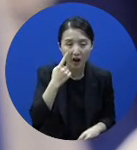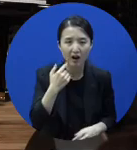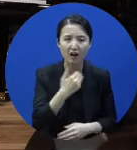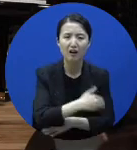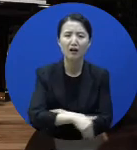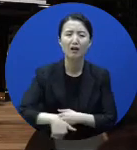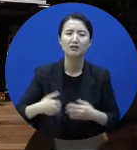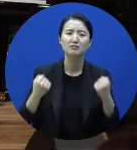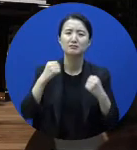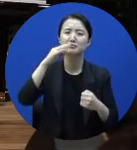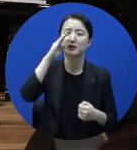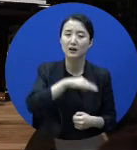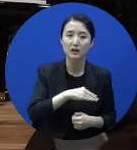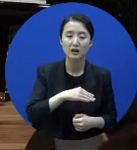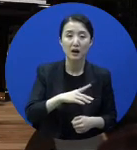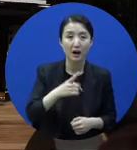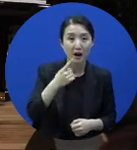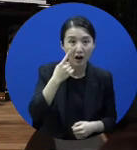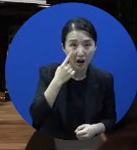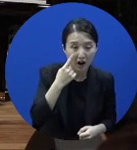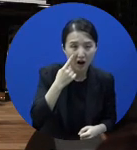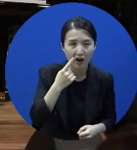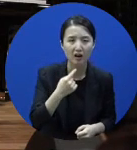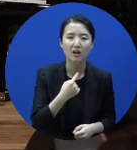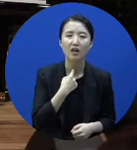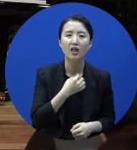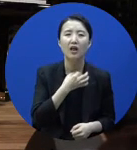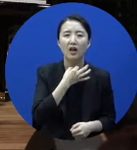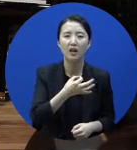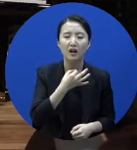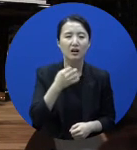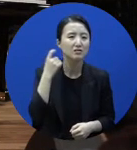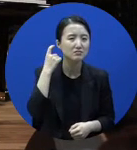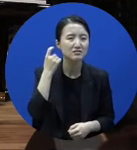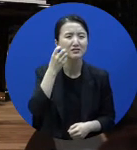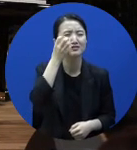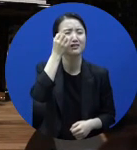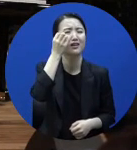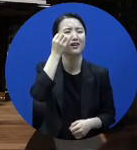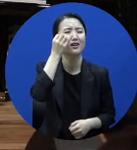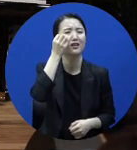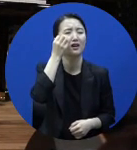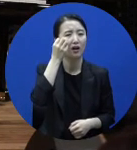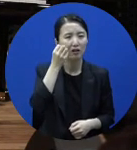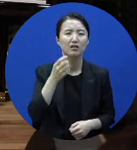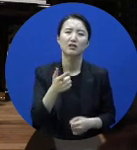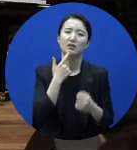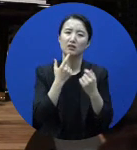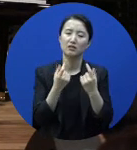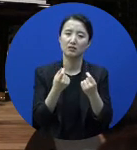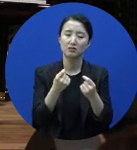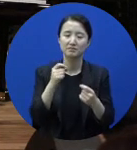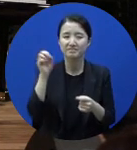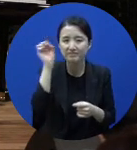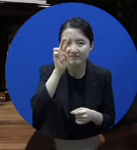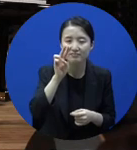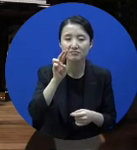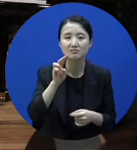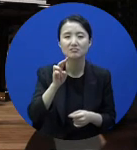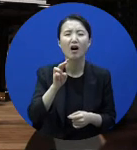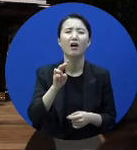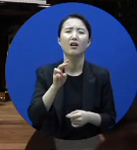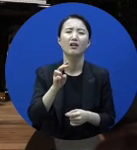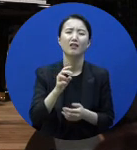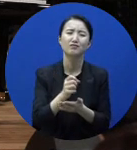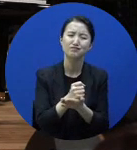거랑 악재랑 같이 이제 발생을 하죠. 그리고 직장은 많은 사람들이 어떤 회의를 통해서 결과물을 만들어내죠. 저희는